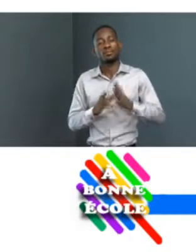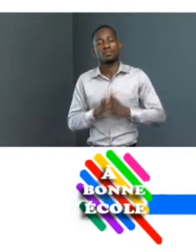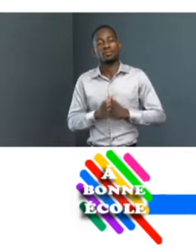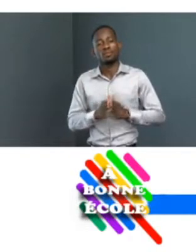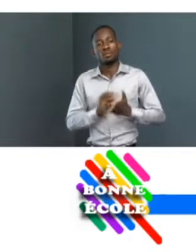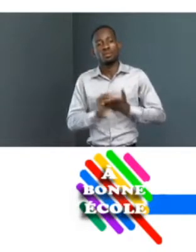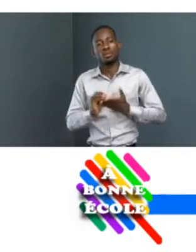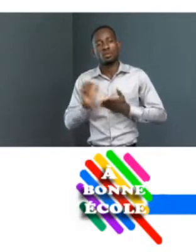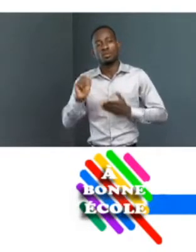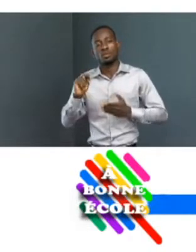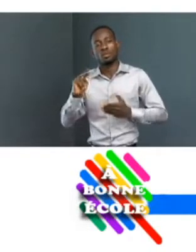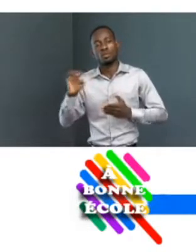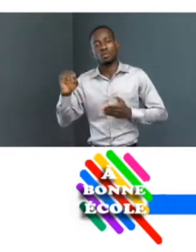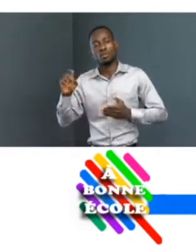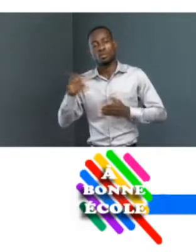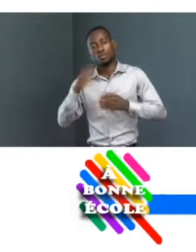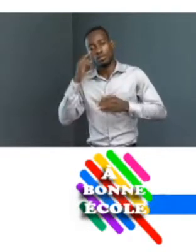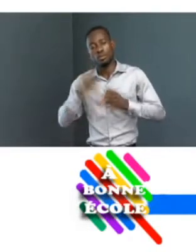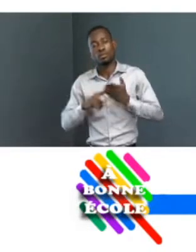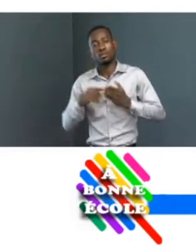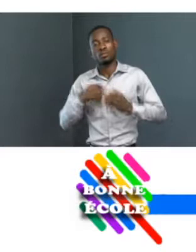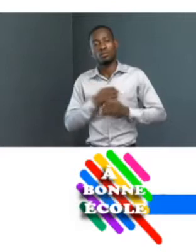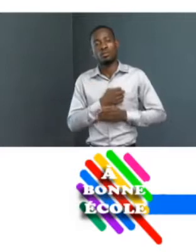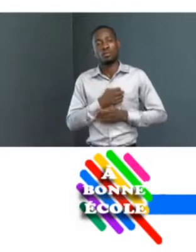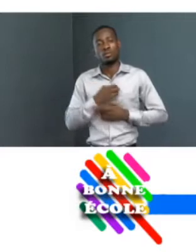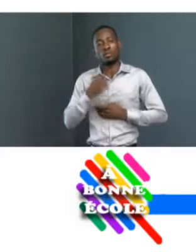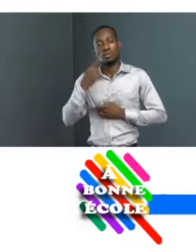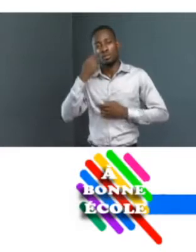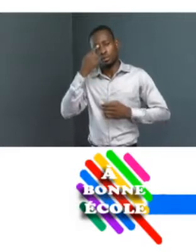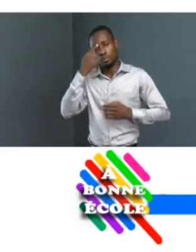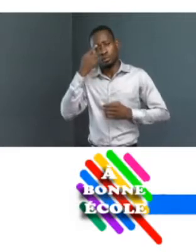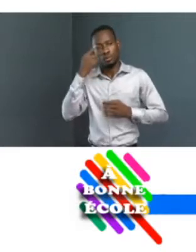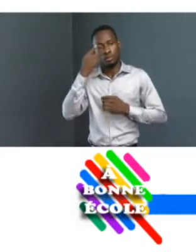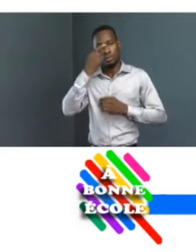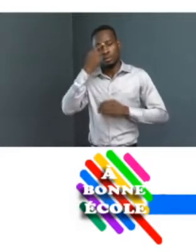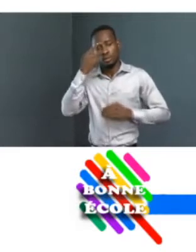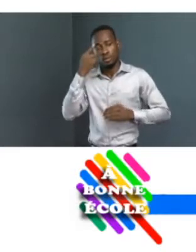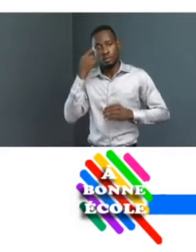Vous voyez, nous avons les sourcils, les paupières avec les cils